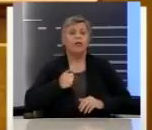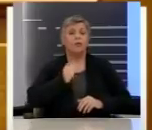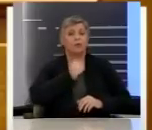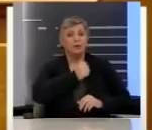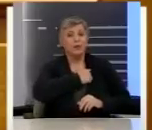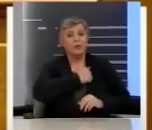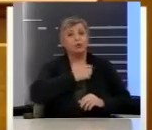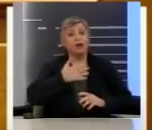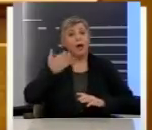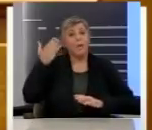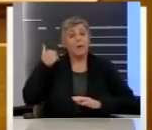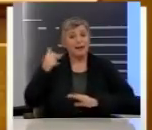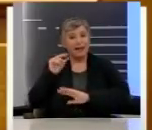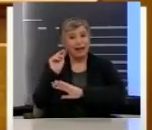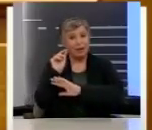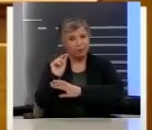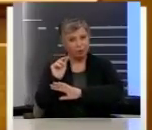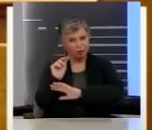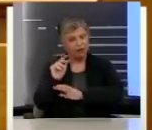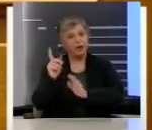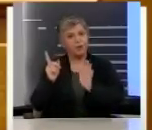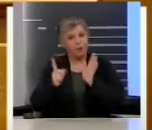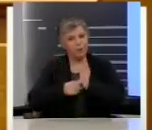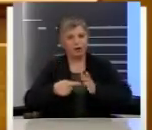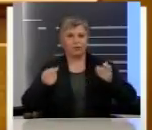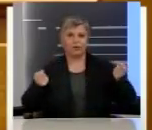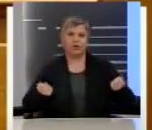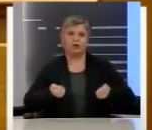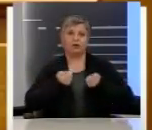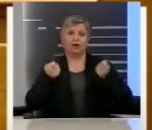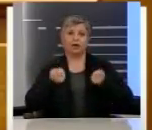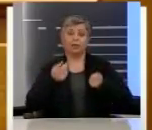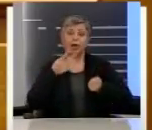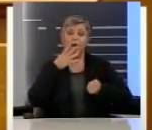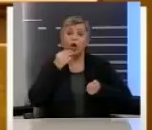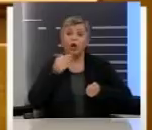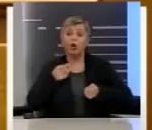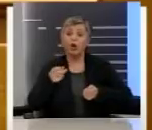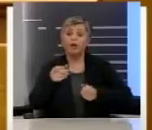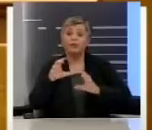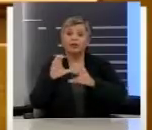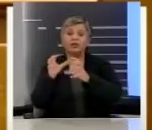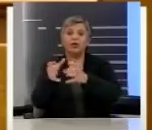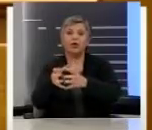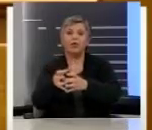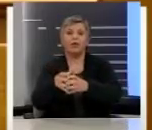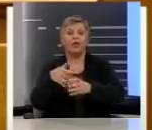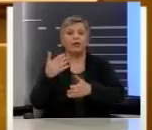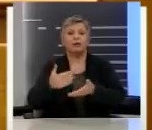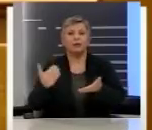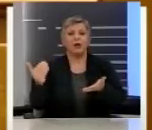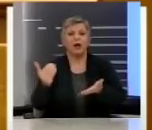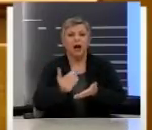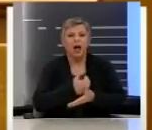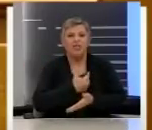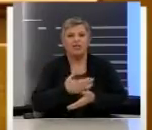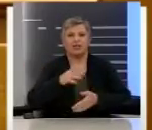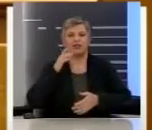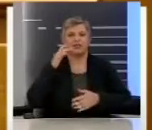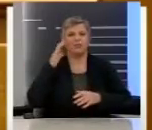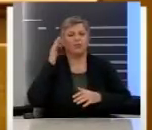δεσμεύσεων απέναντι σε τμήματα του πληθυσμού που αντιμετώπισαν άδικες και παράλογες διακρίσεις εις βάρος